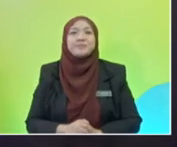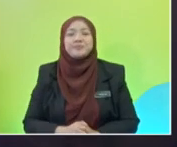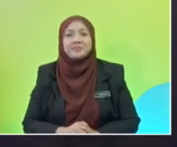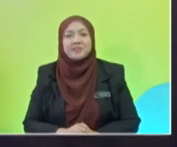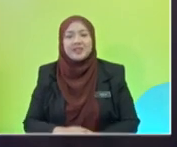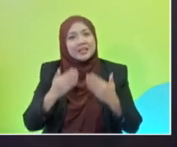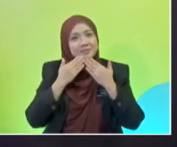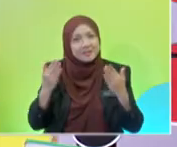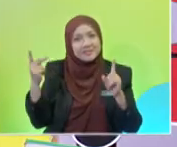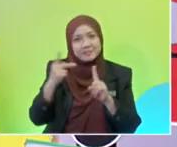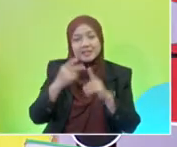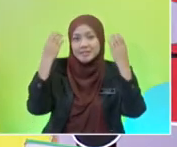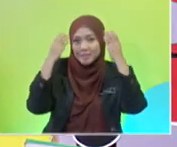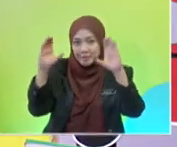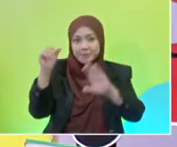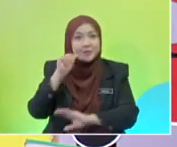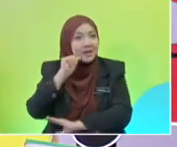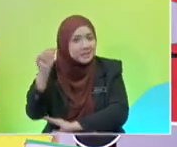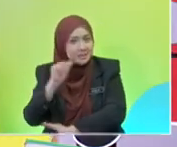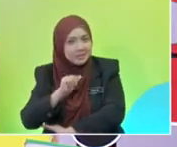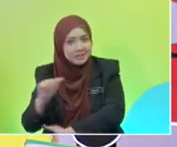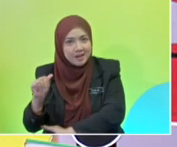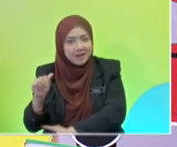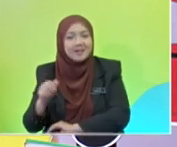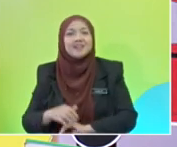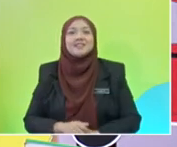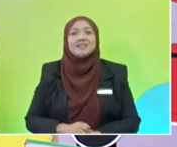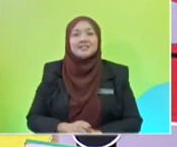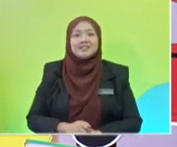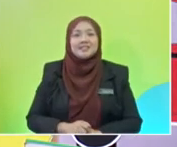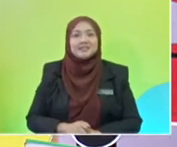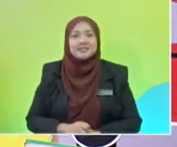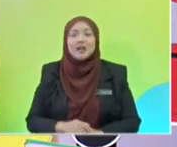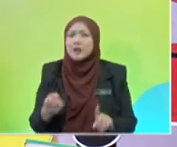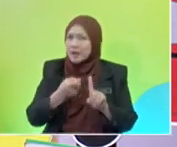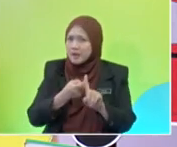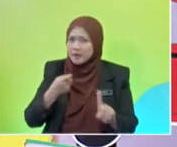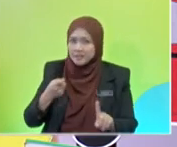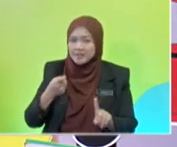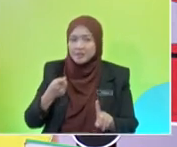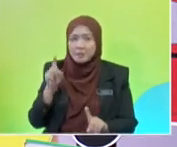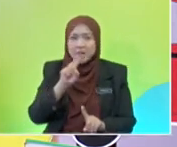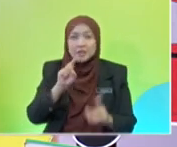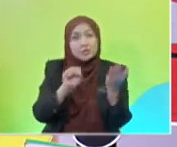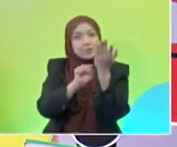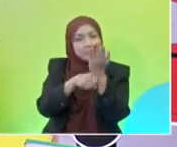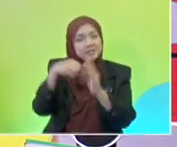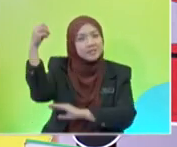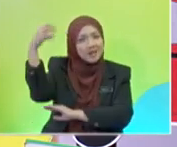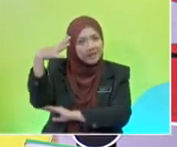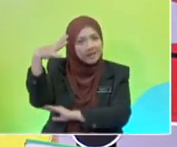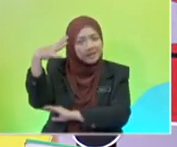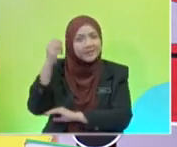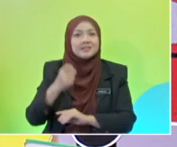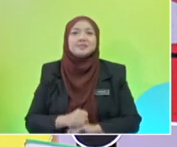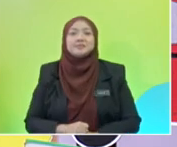hari ini dan memberitahu kita bagaimana upaya-upaya yang terbentuk dan menari pada panel sungguh cahaya yang kita ada di dunia ini padahal